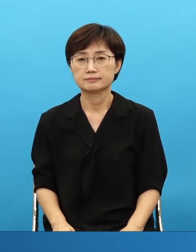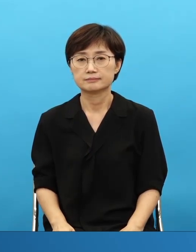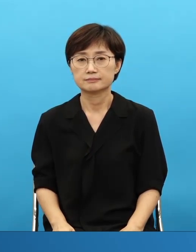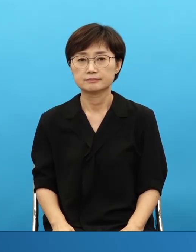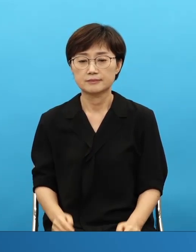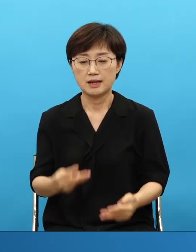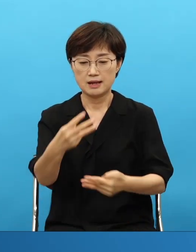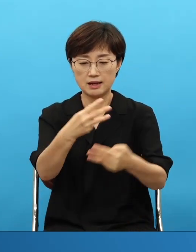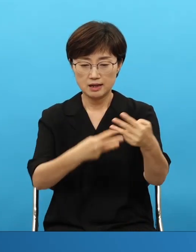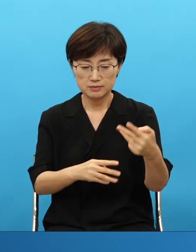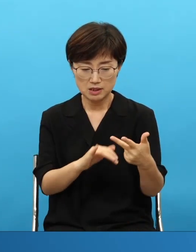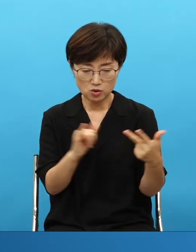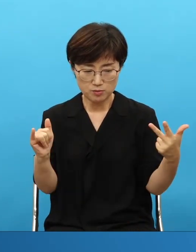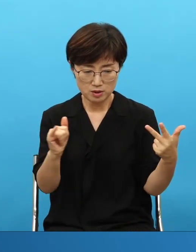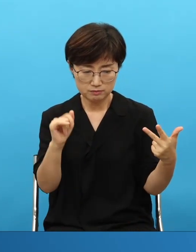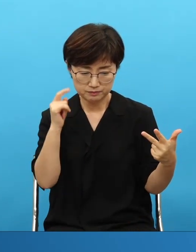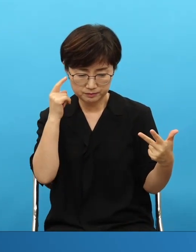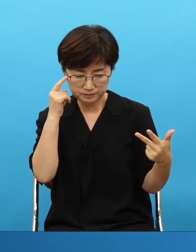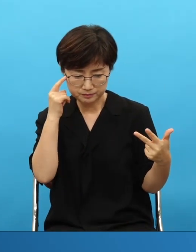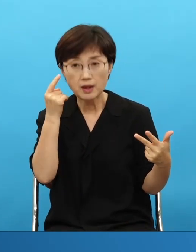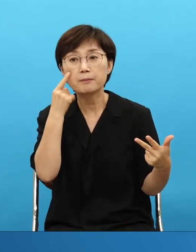렘넌트 일곱 명을 보세요.